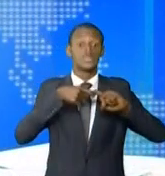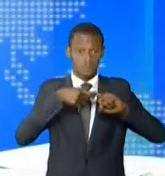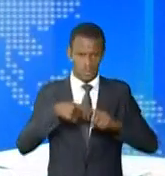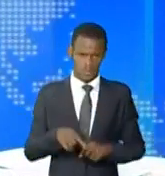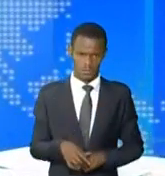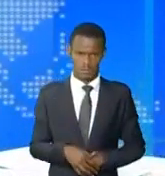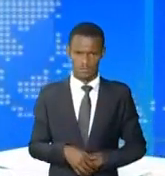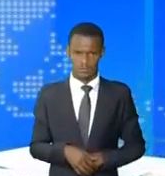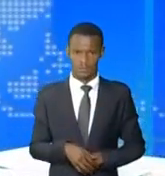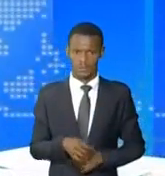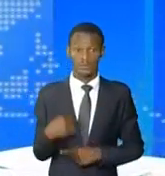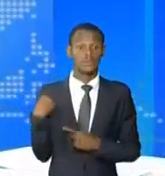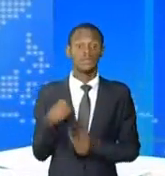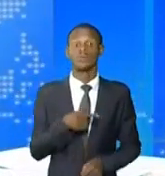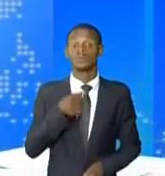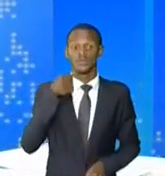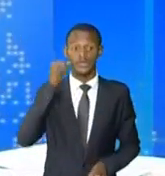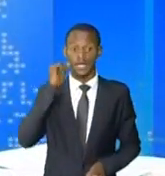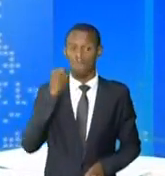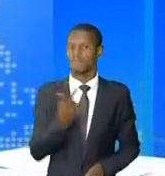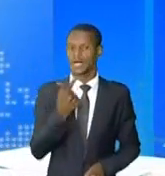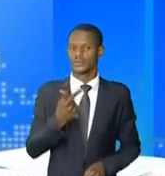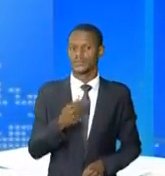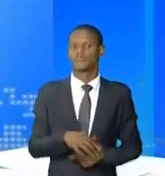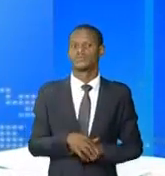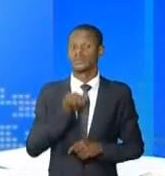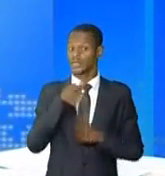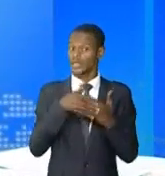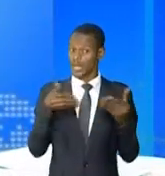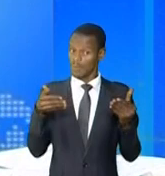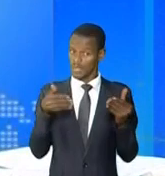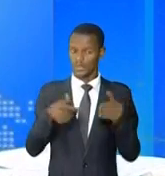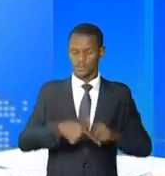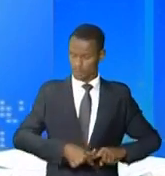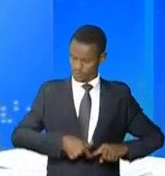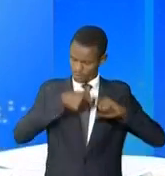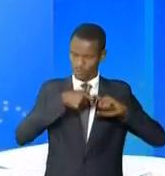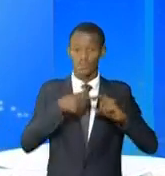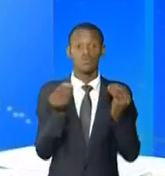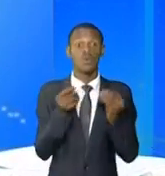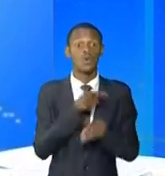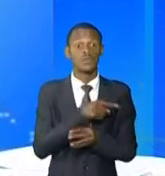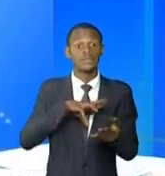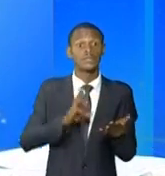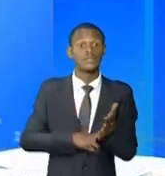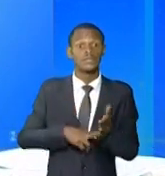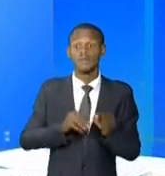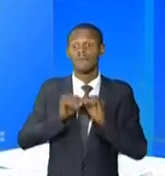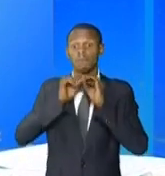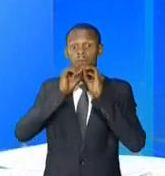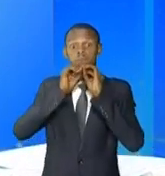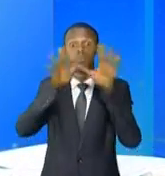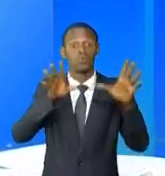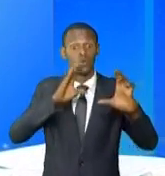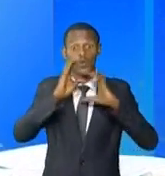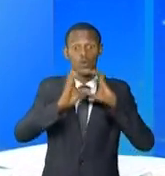fonctions depuis hier mardi 23 février 2021 pour avoir signé et publié sans mandat ni qualité un